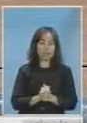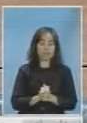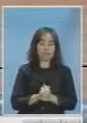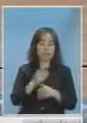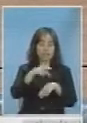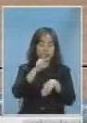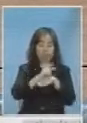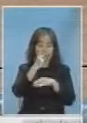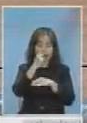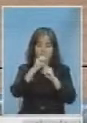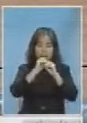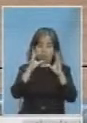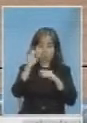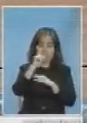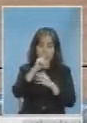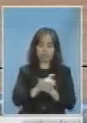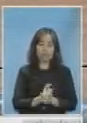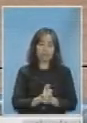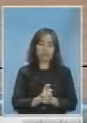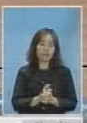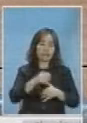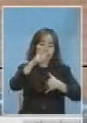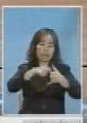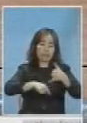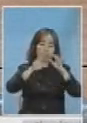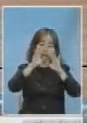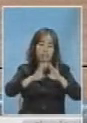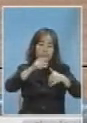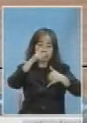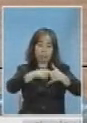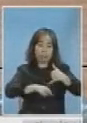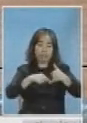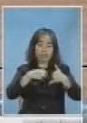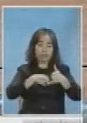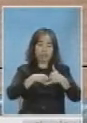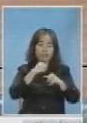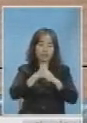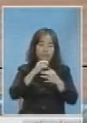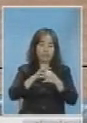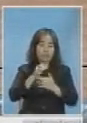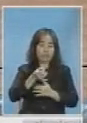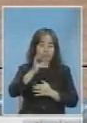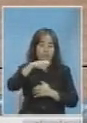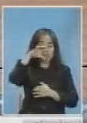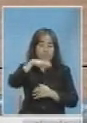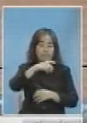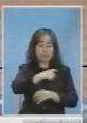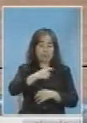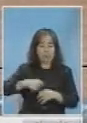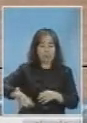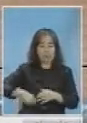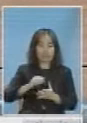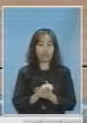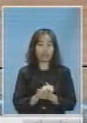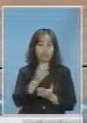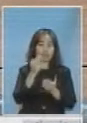านก็จะเห็นนะครับว่าพฤติกรรมของผู้ที่บ่อนทำลายสถาบันพระมหากษัตริย์นั้นทั้งในประเทศและ